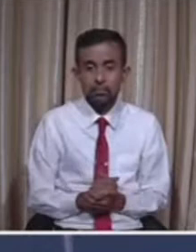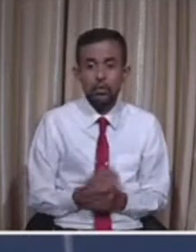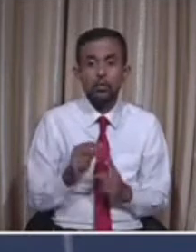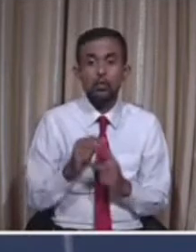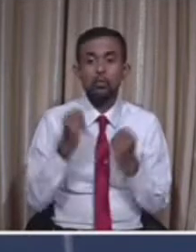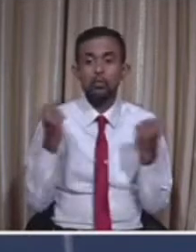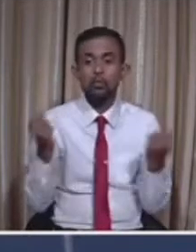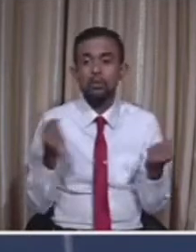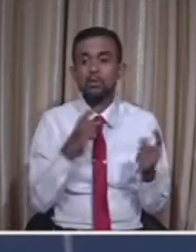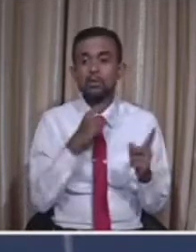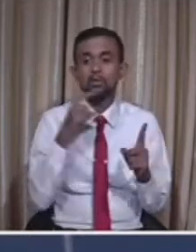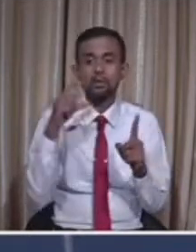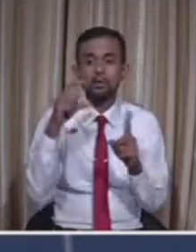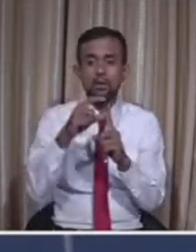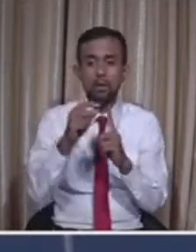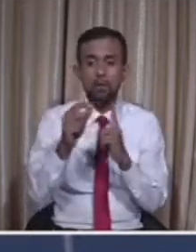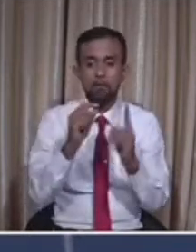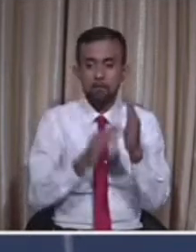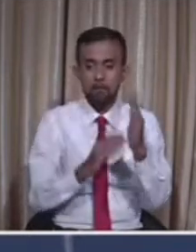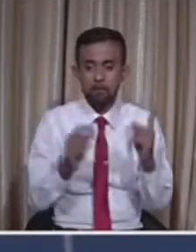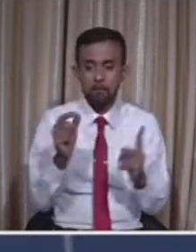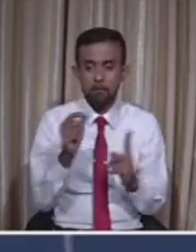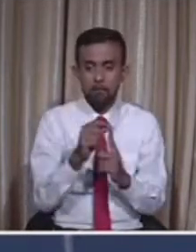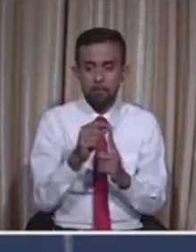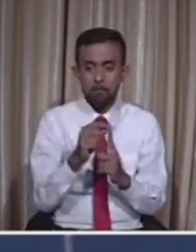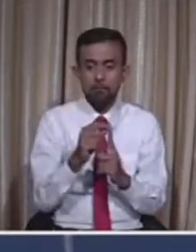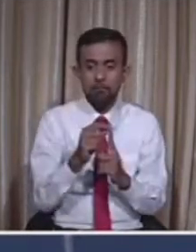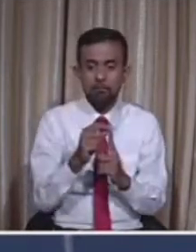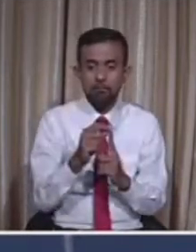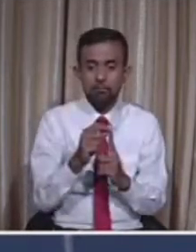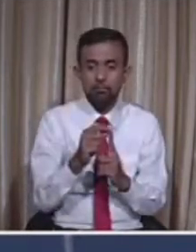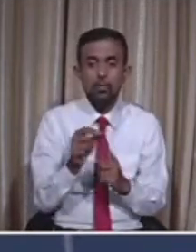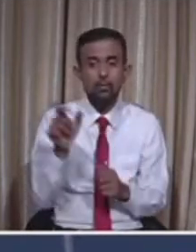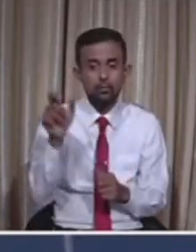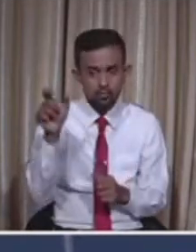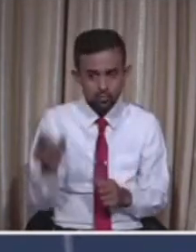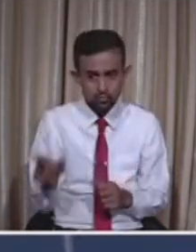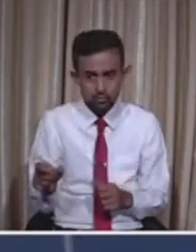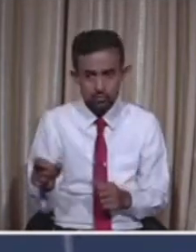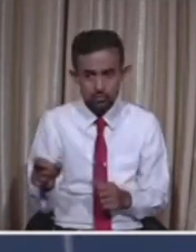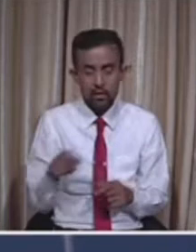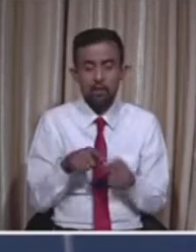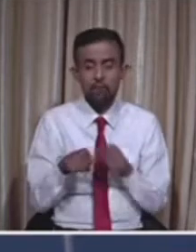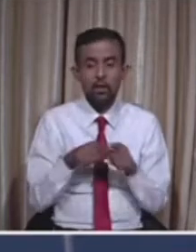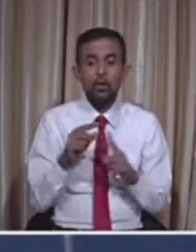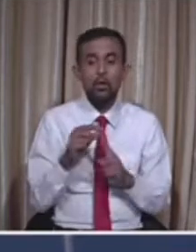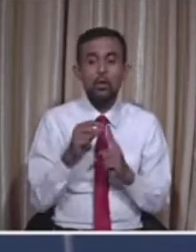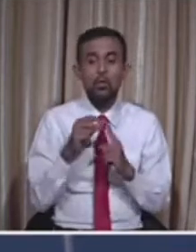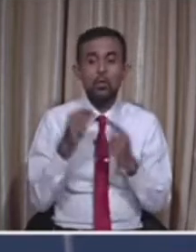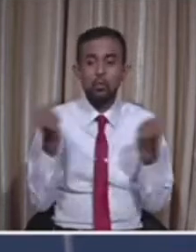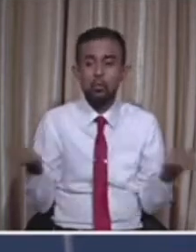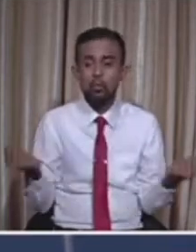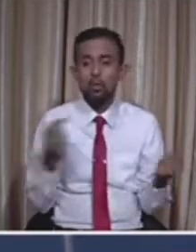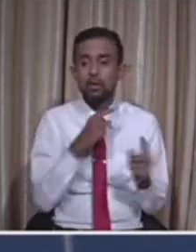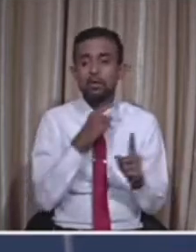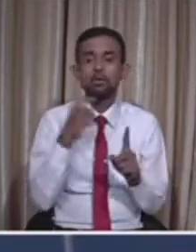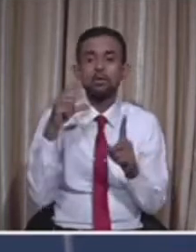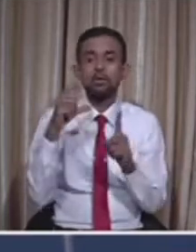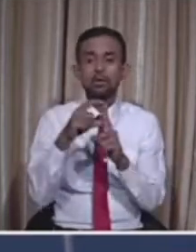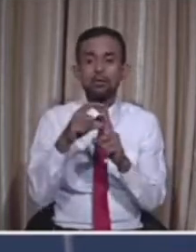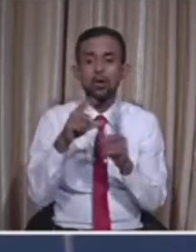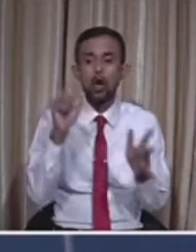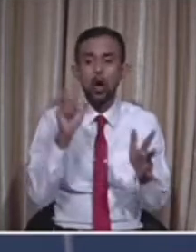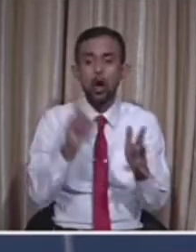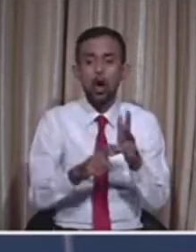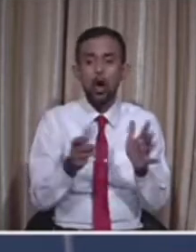polonnaruwa distrikke parlimentu mantri warayek e wagema polonnaruwa distrikke